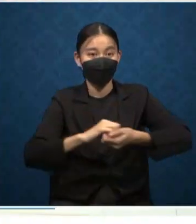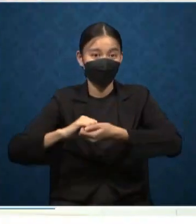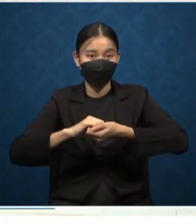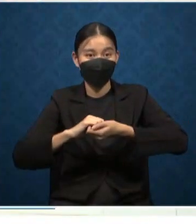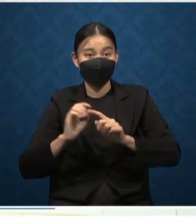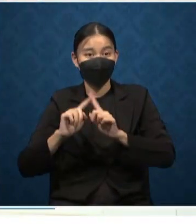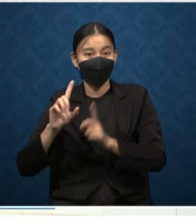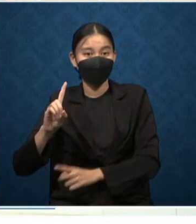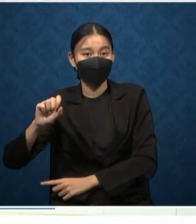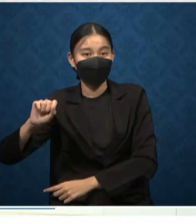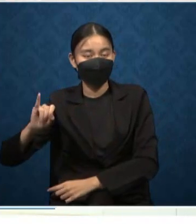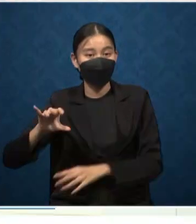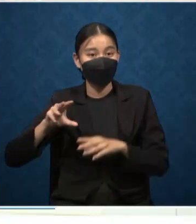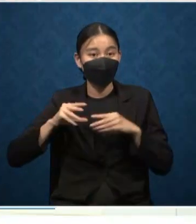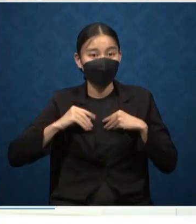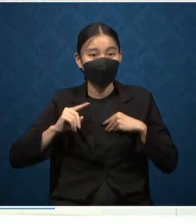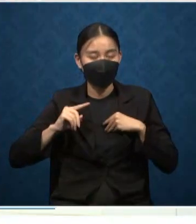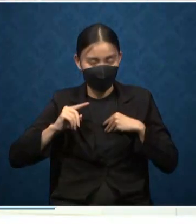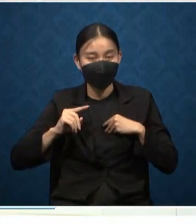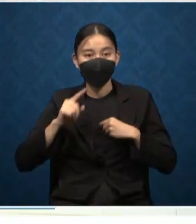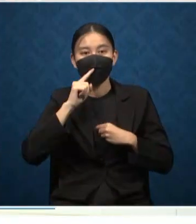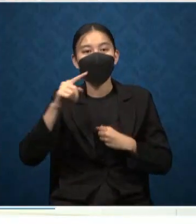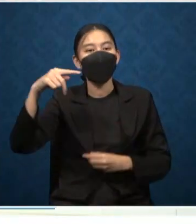พิเศษ เขารับเป็นฮ.พิฟเธษ